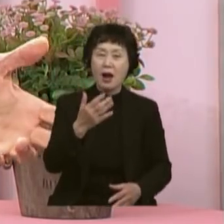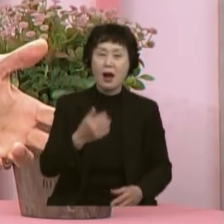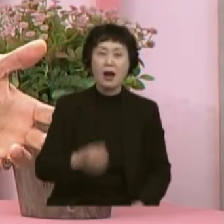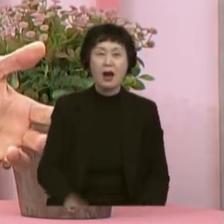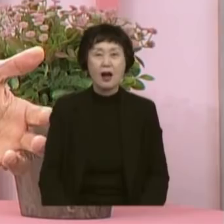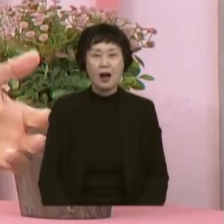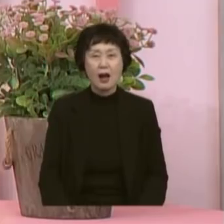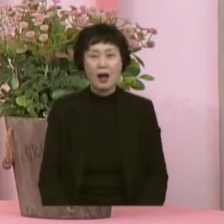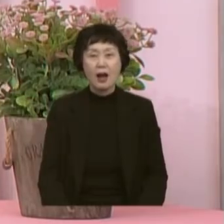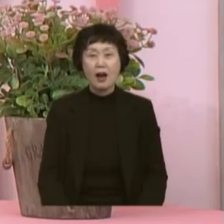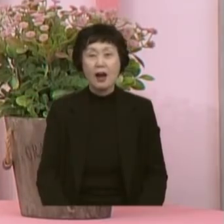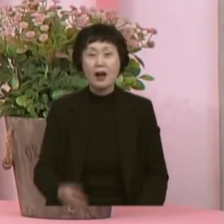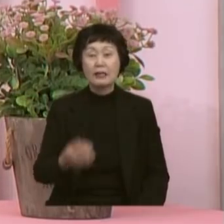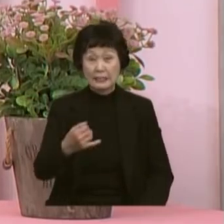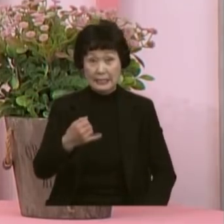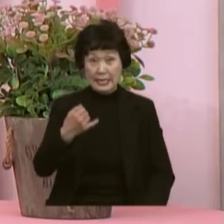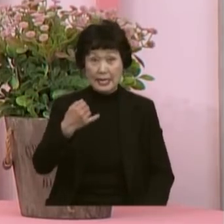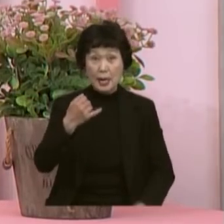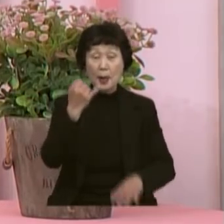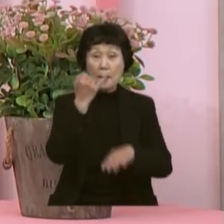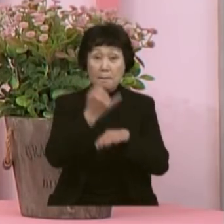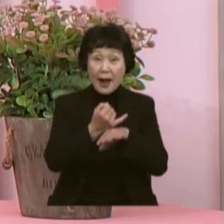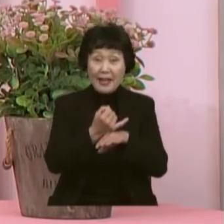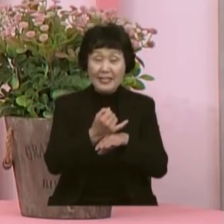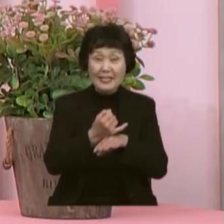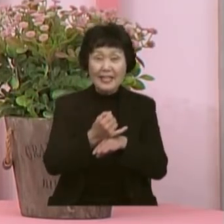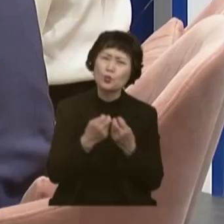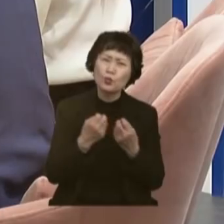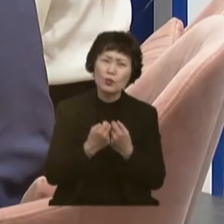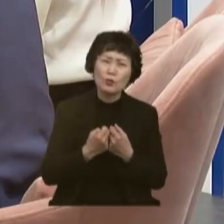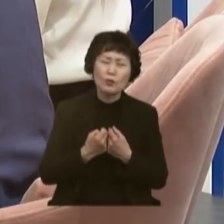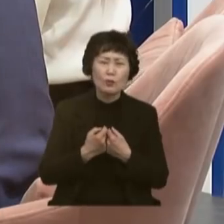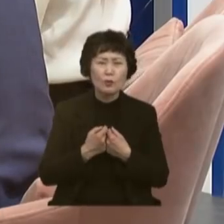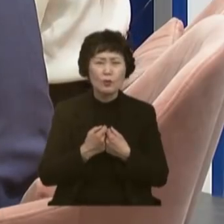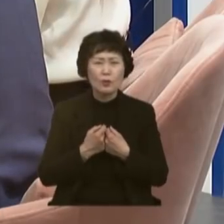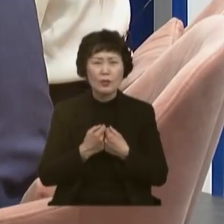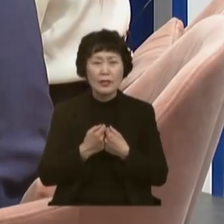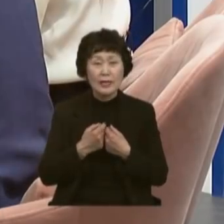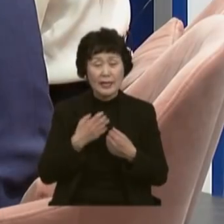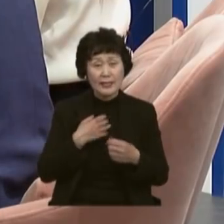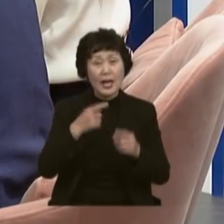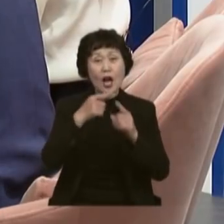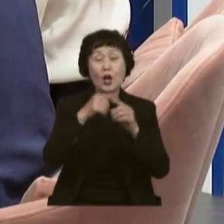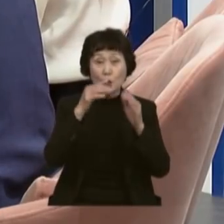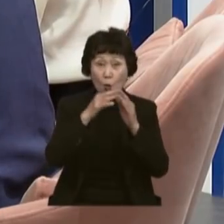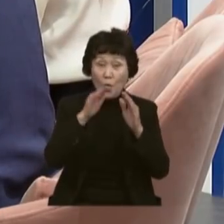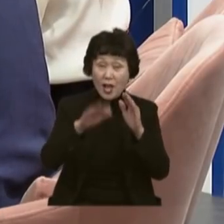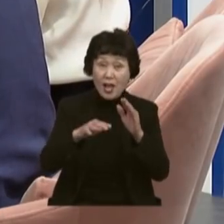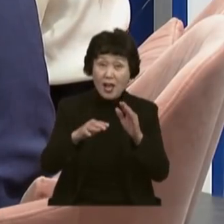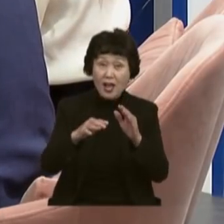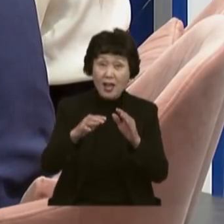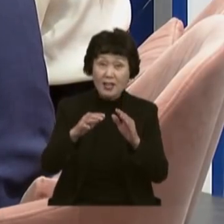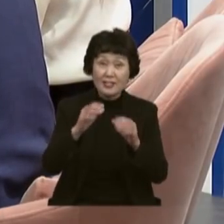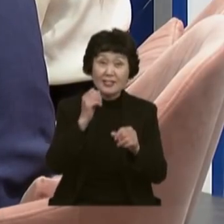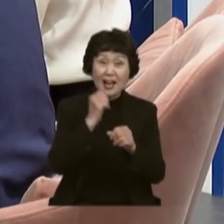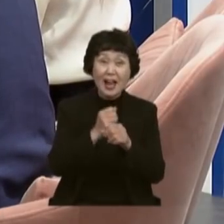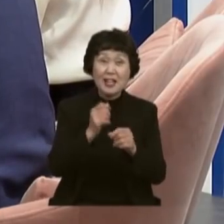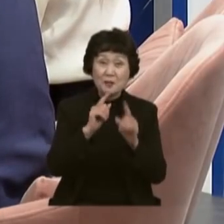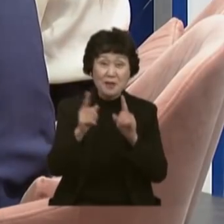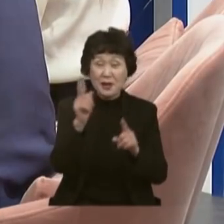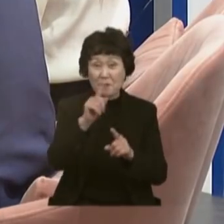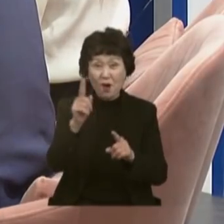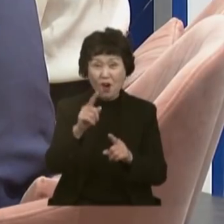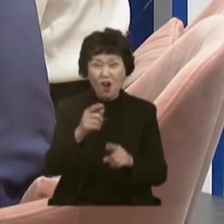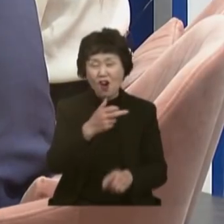혼자 다 잘라낸 거예요. 막내만? 혼자 어마어마한 간을 자른 거예요. 교회 갔을 때 그 얘기를 하는 게 그 어마어마한 간